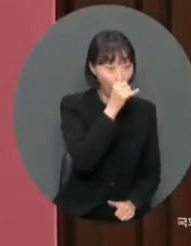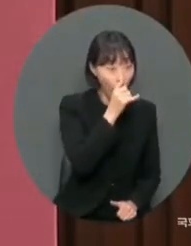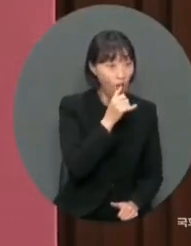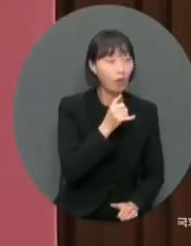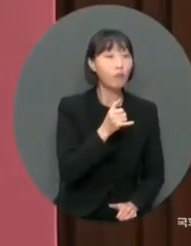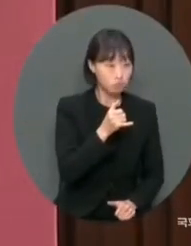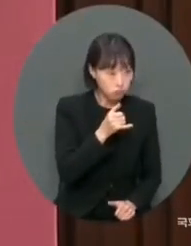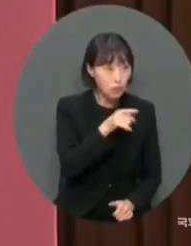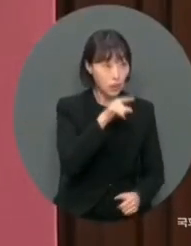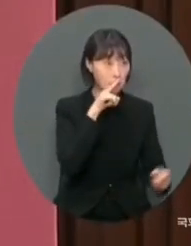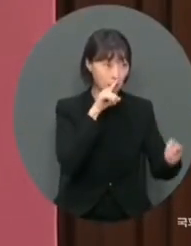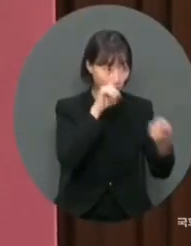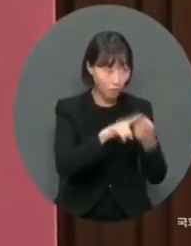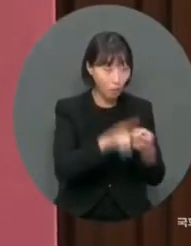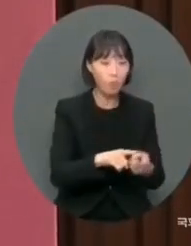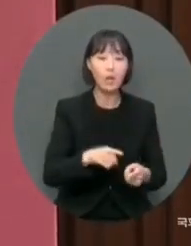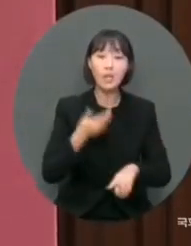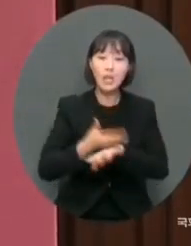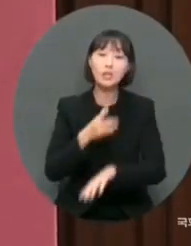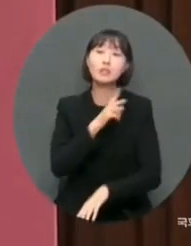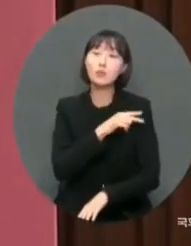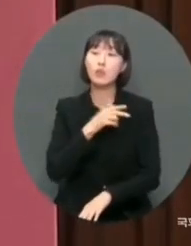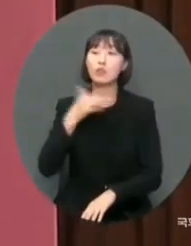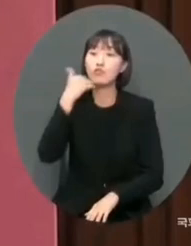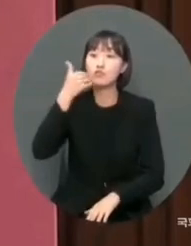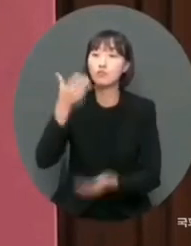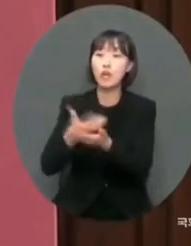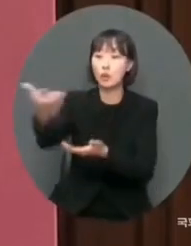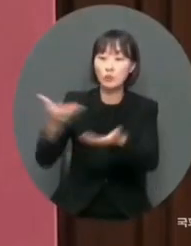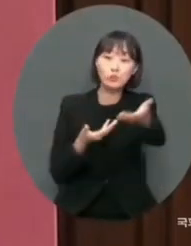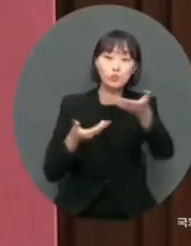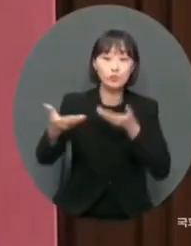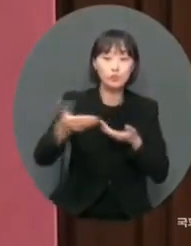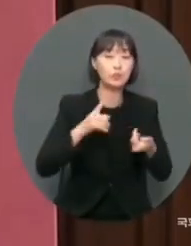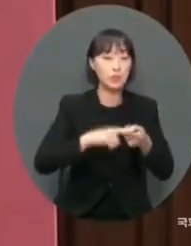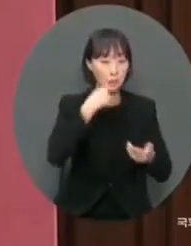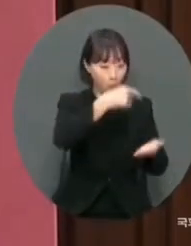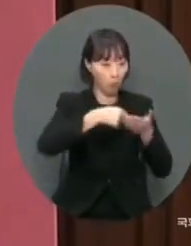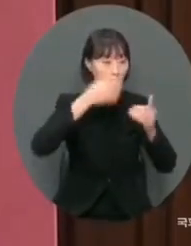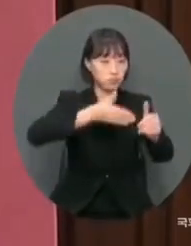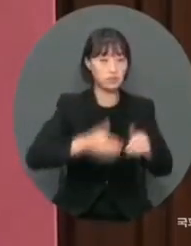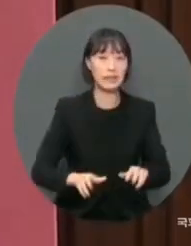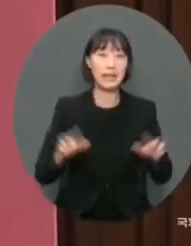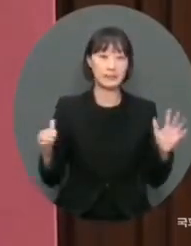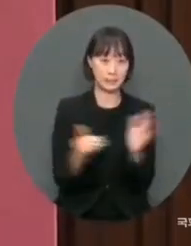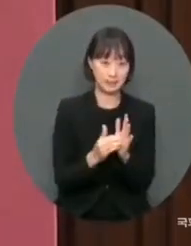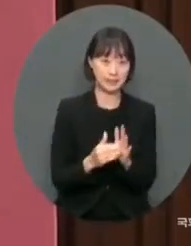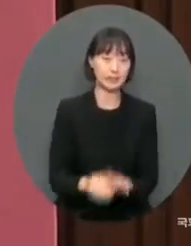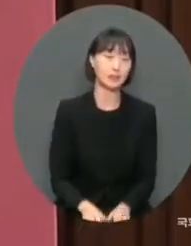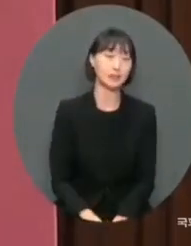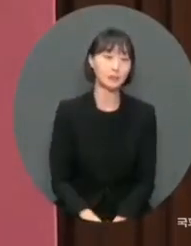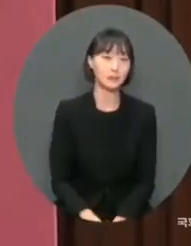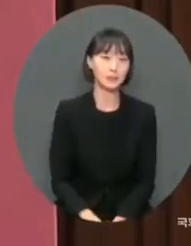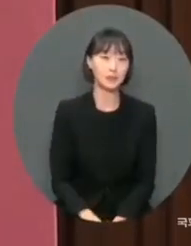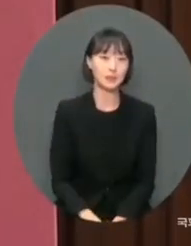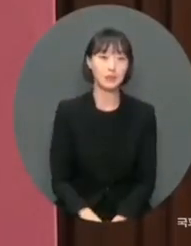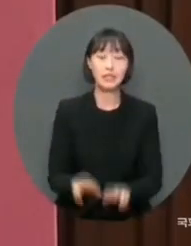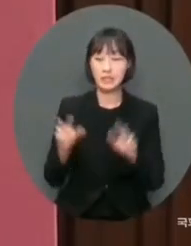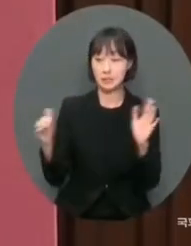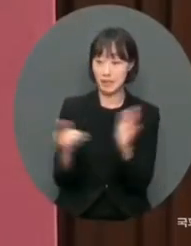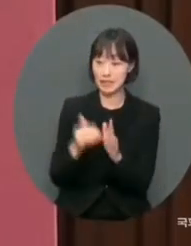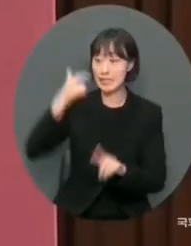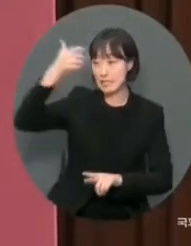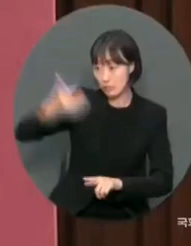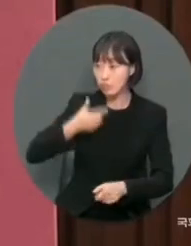의원들에게 어떤 자료를 받으셨는지 저한테 보고해 주십시오. 보고해 드릴게요. 네, 보고해 주십시오. 지금까지 질의하신 분들은